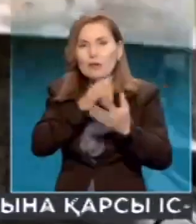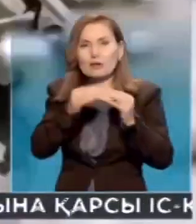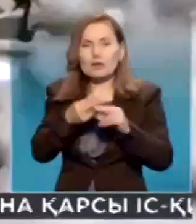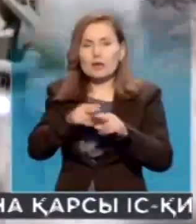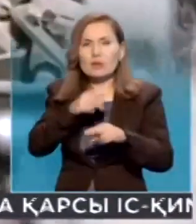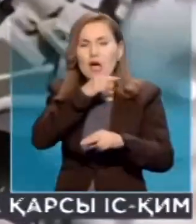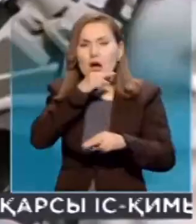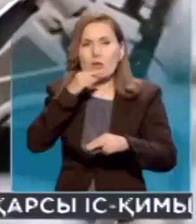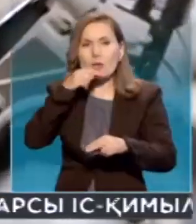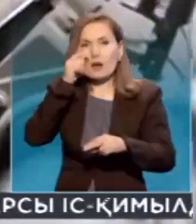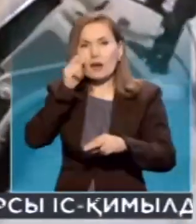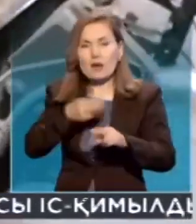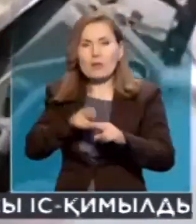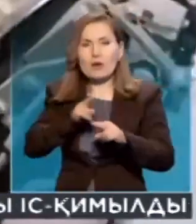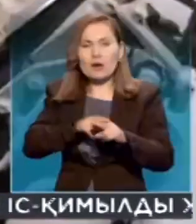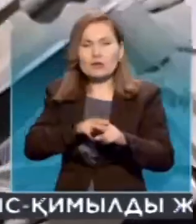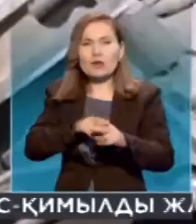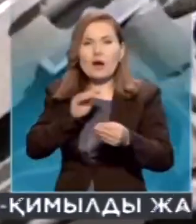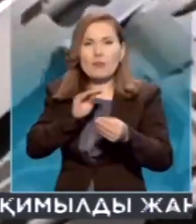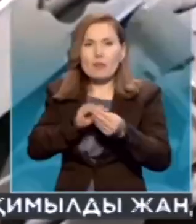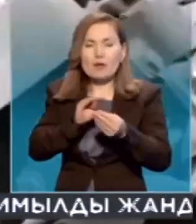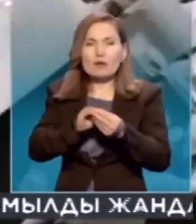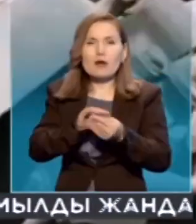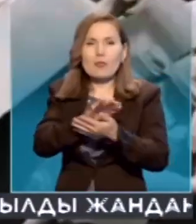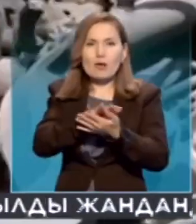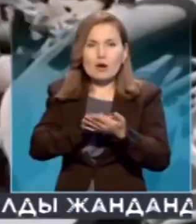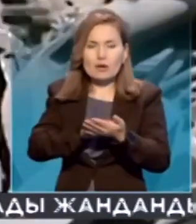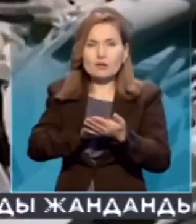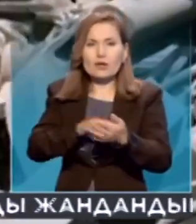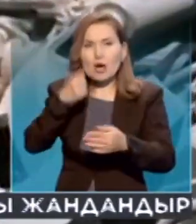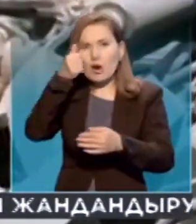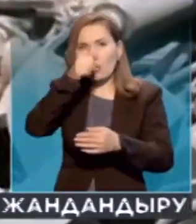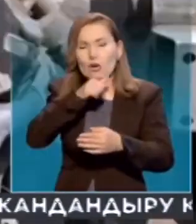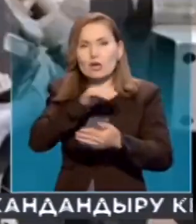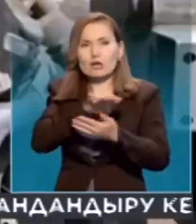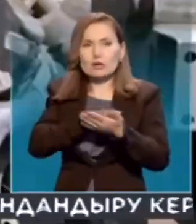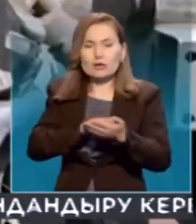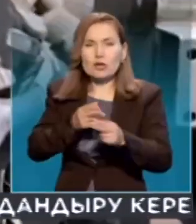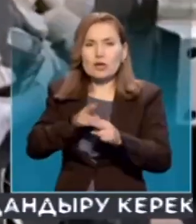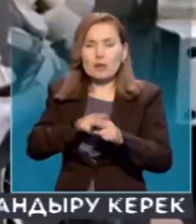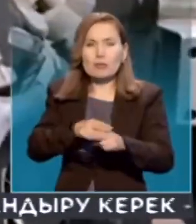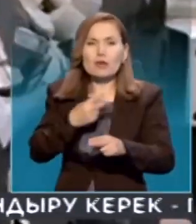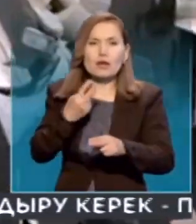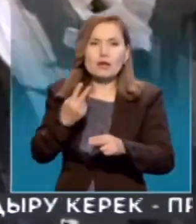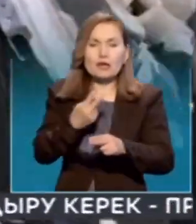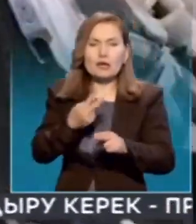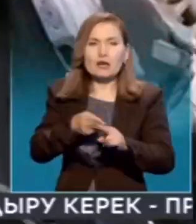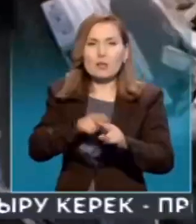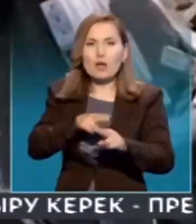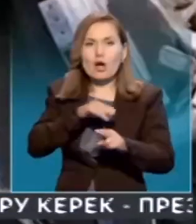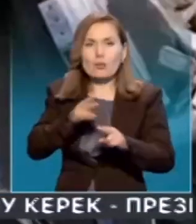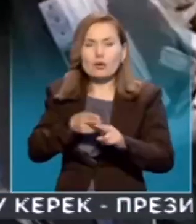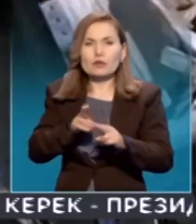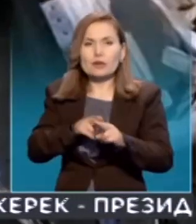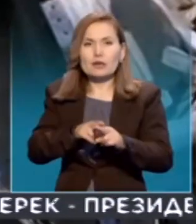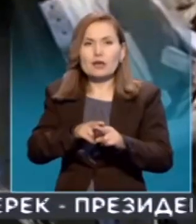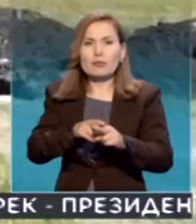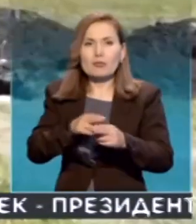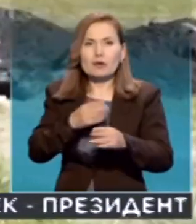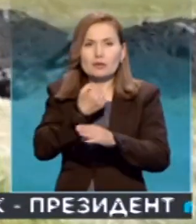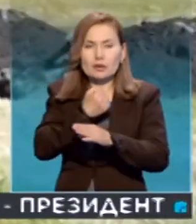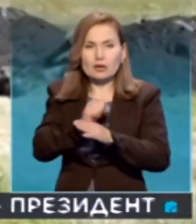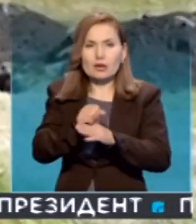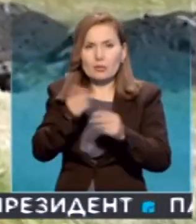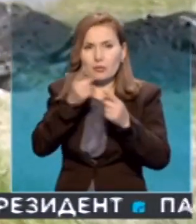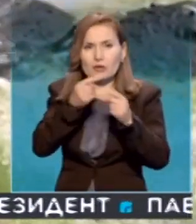тоқталсақ, Ресей мен Украина әбден қалжырағанша айлар тіпті жылдар бойы шайқасуы мүмкін. Екіншісіне сәйкес, Путин аз ғана жетістігін жеңіс деп